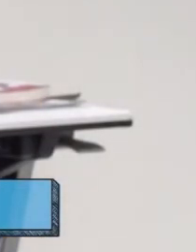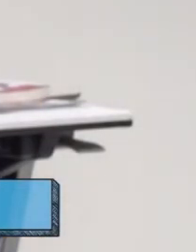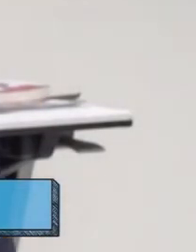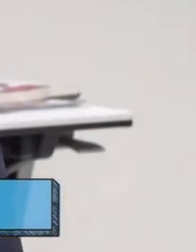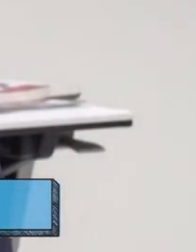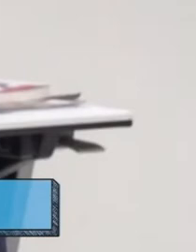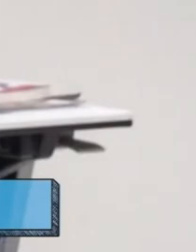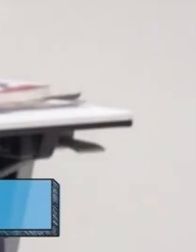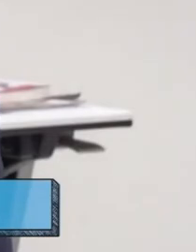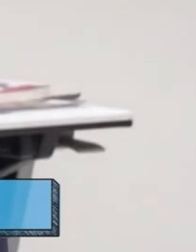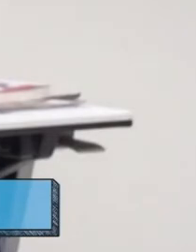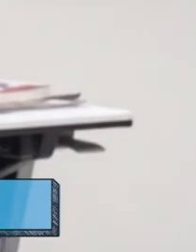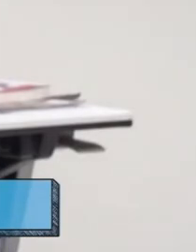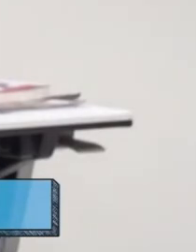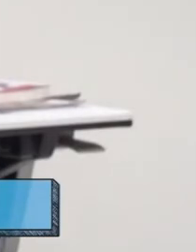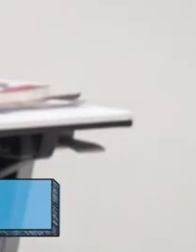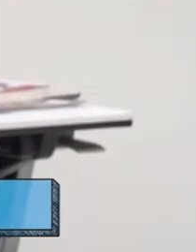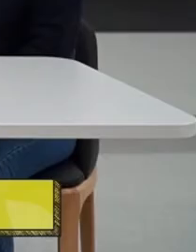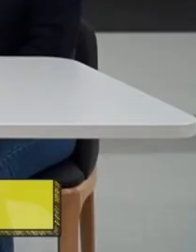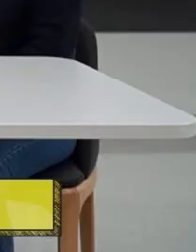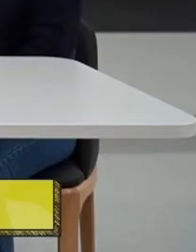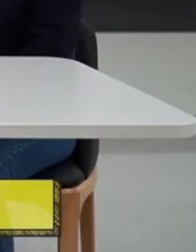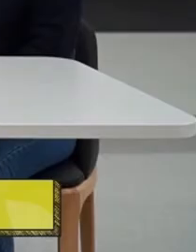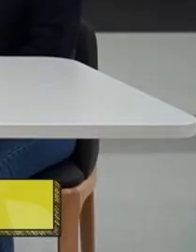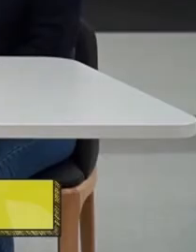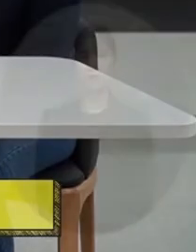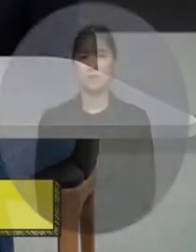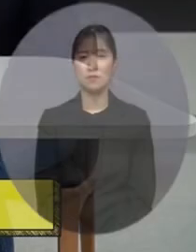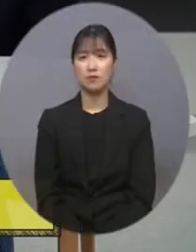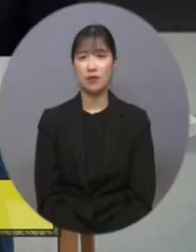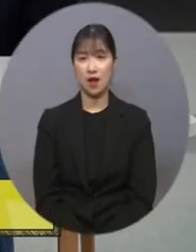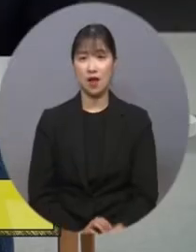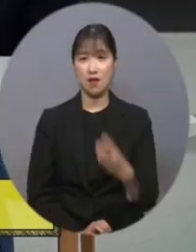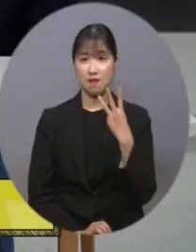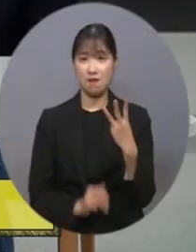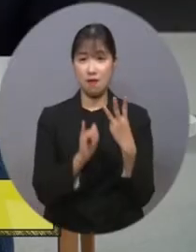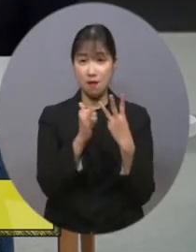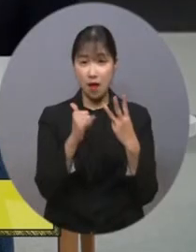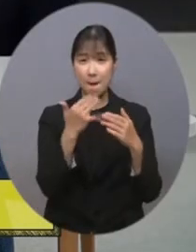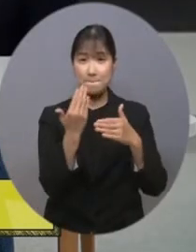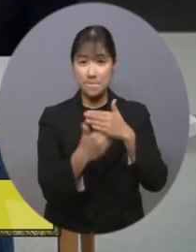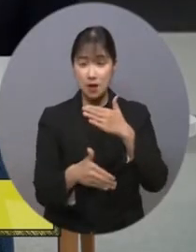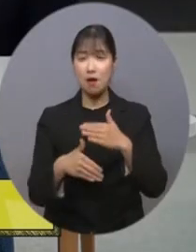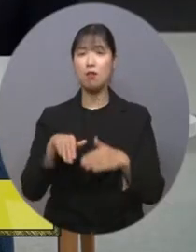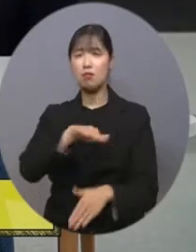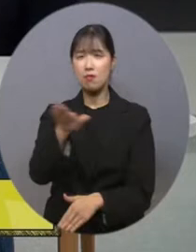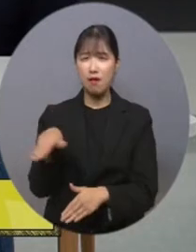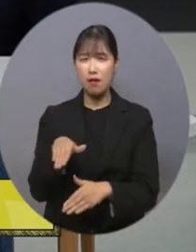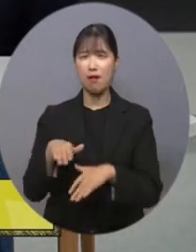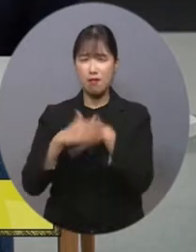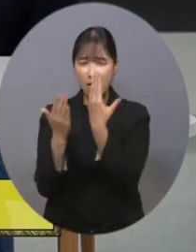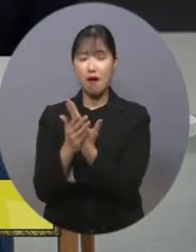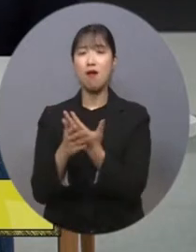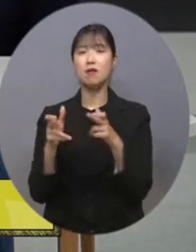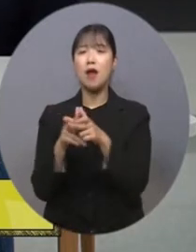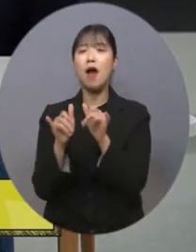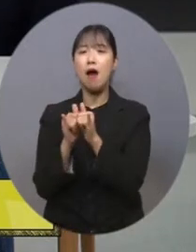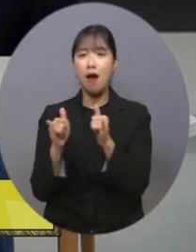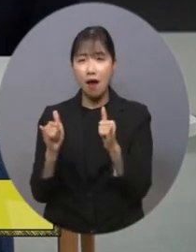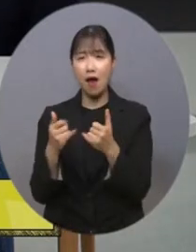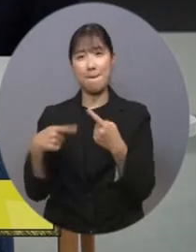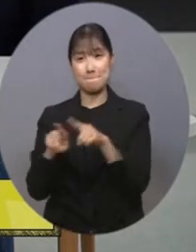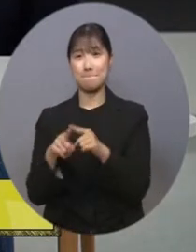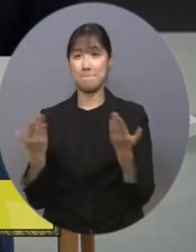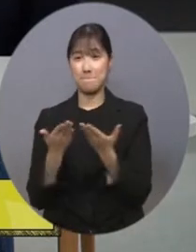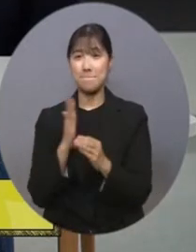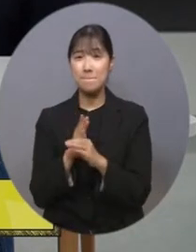때 장애율이 많습니다. 그러면 그 3분을 제외하고는 많은 장애인을 가지신 분들과 일을